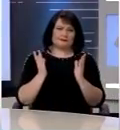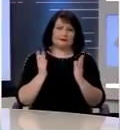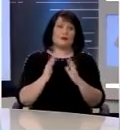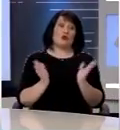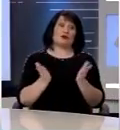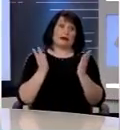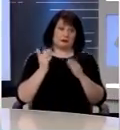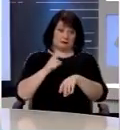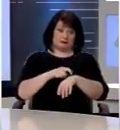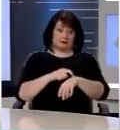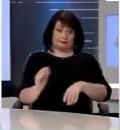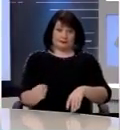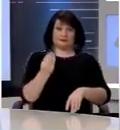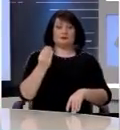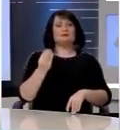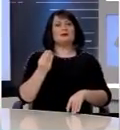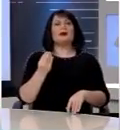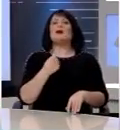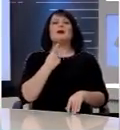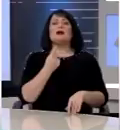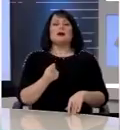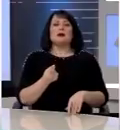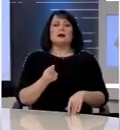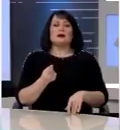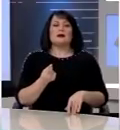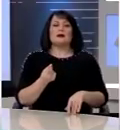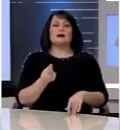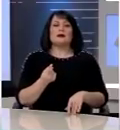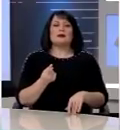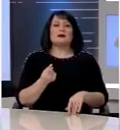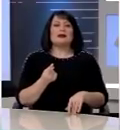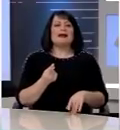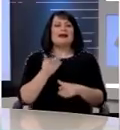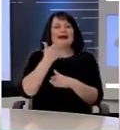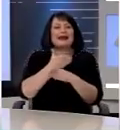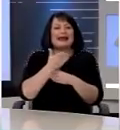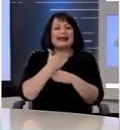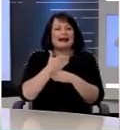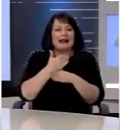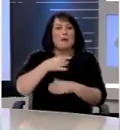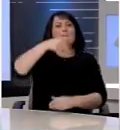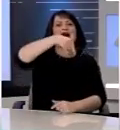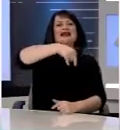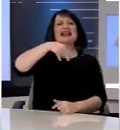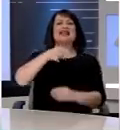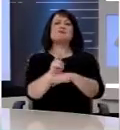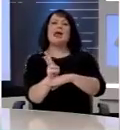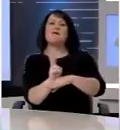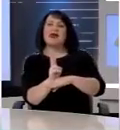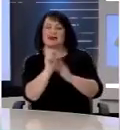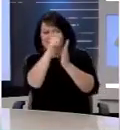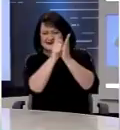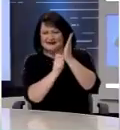επικαιρότητα ευρέθησαν τα λεγόμενα Panama Papers, Paradise Papers, μετά